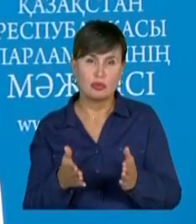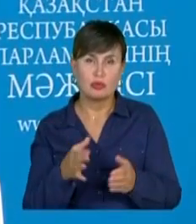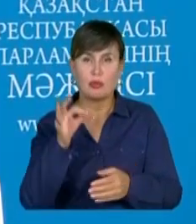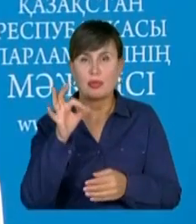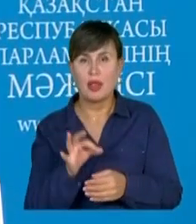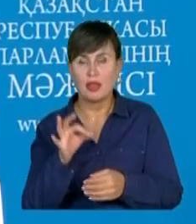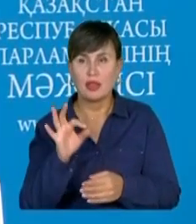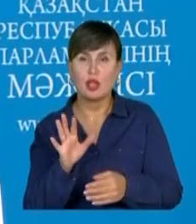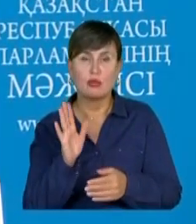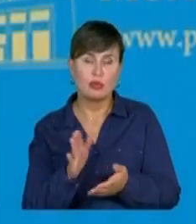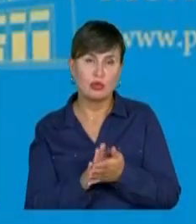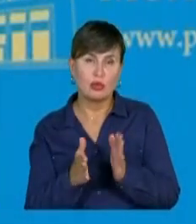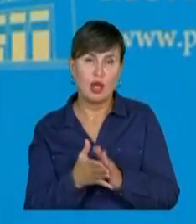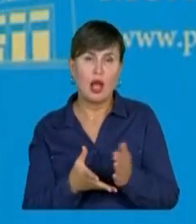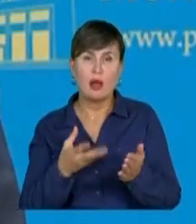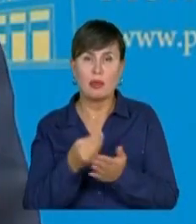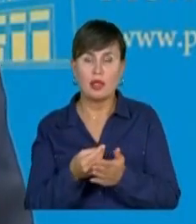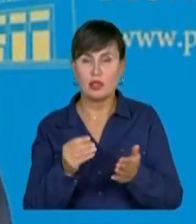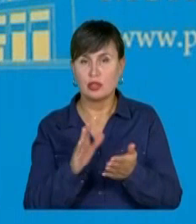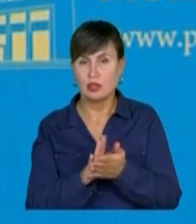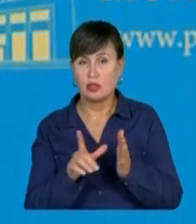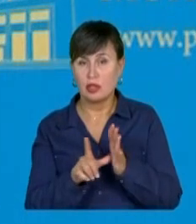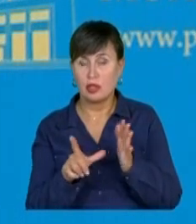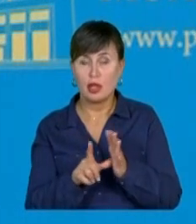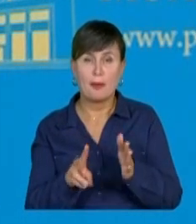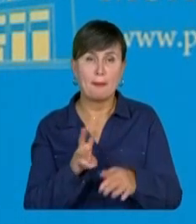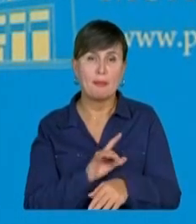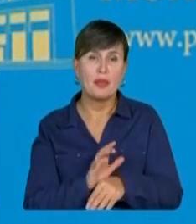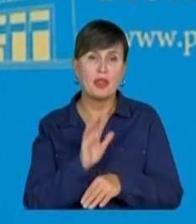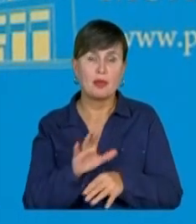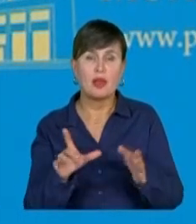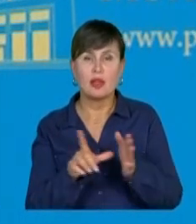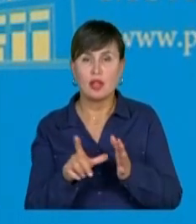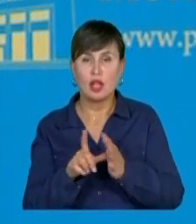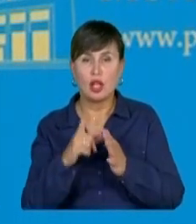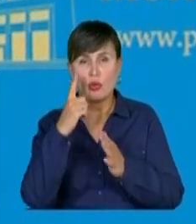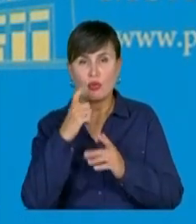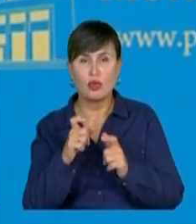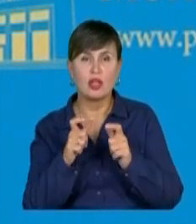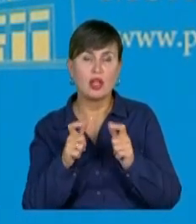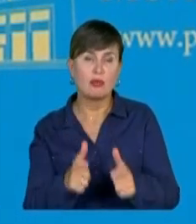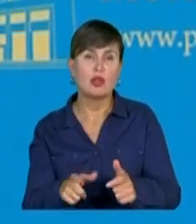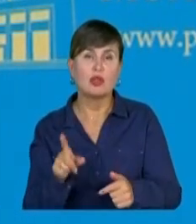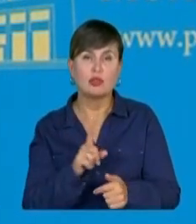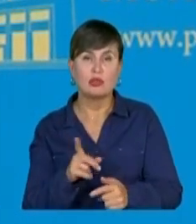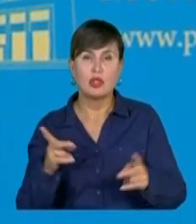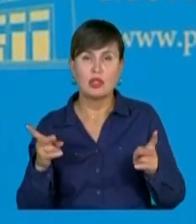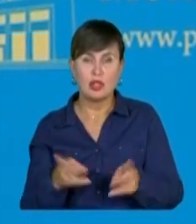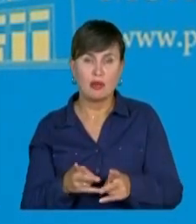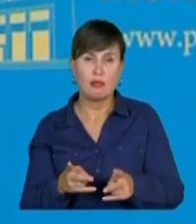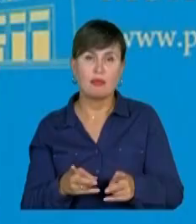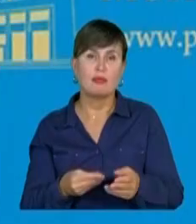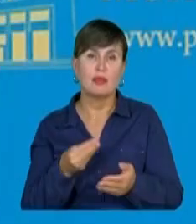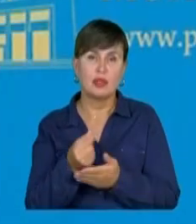пеня. Будь добр, оплати налоги. В этом случае мы направляем налогоплательщику уведомление, что необходимо